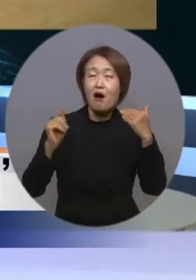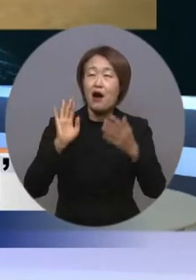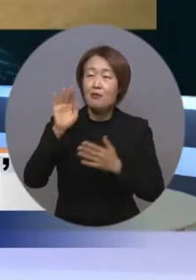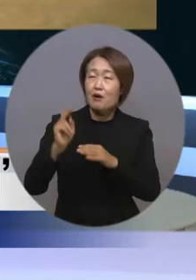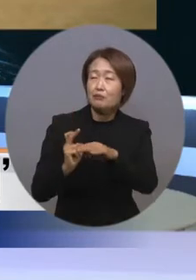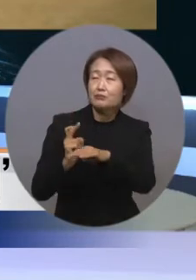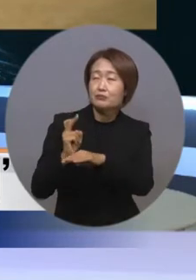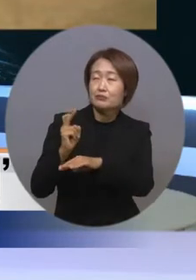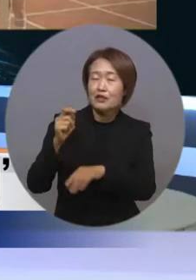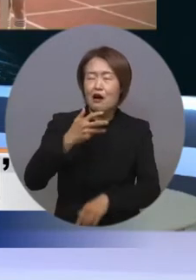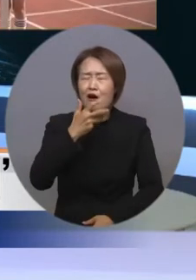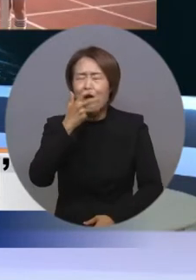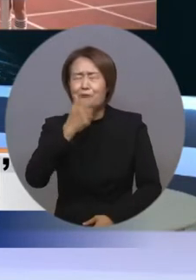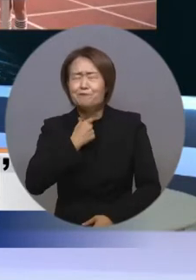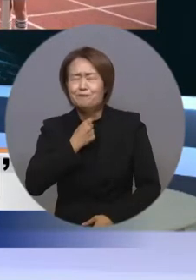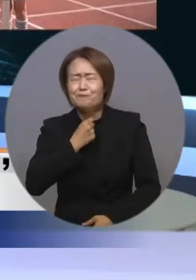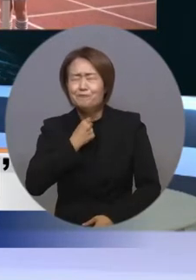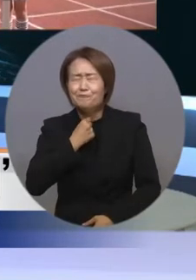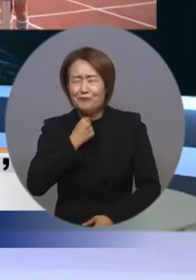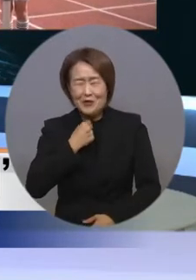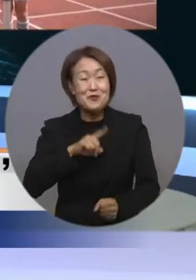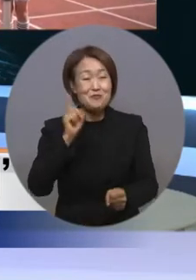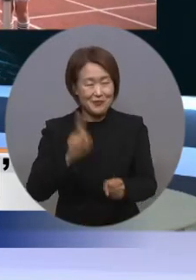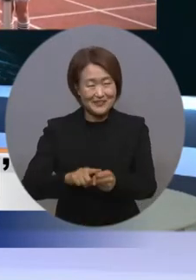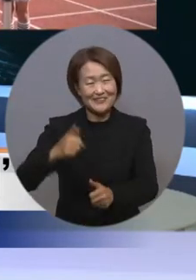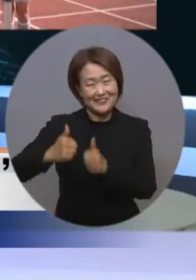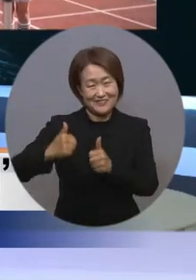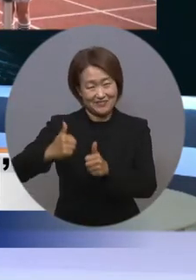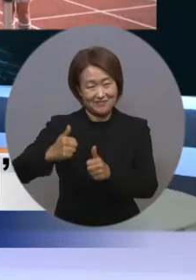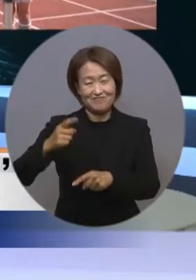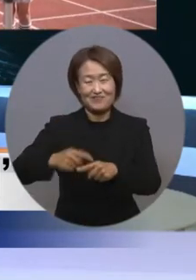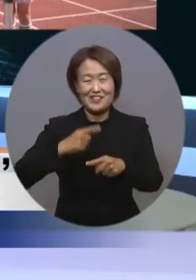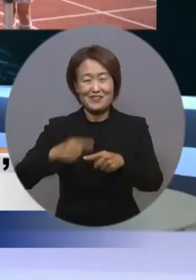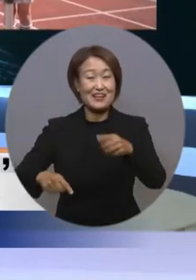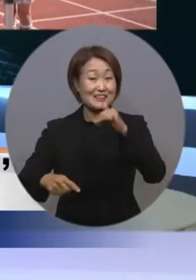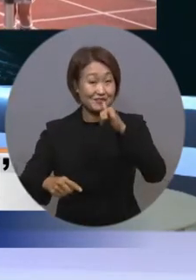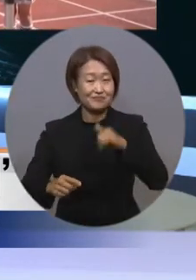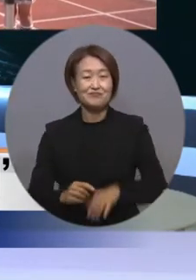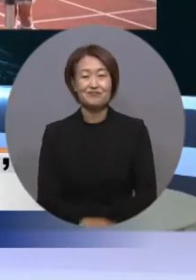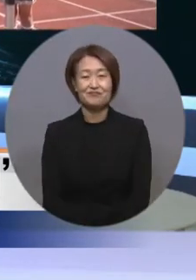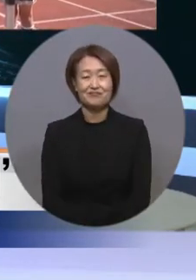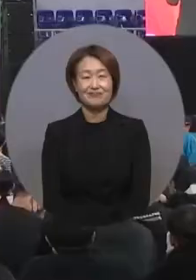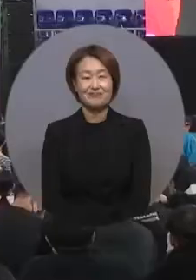있는 우주항공경진대회가 열렸습니다. 황영재 기자가 보도합니다.